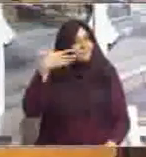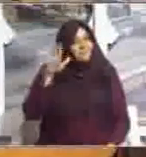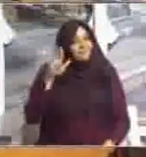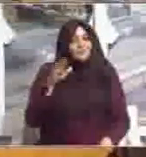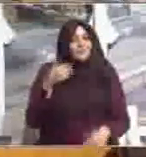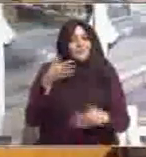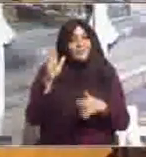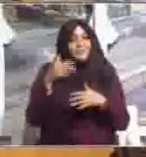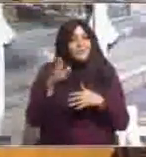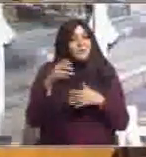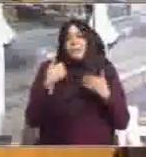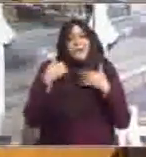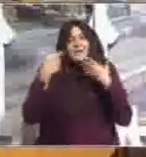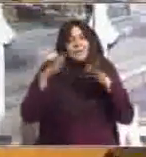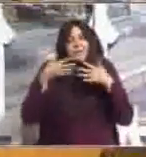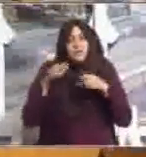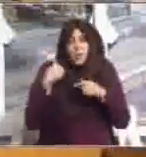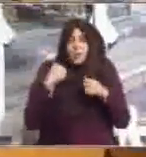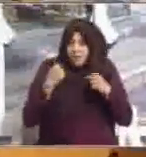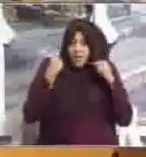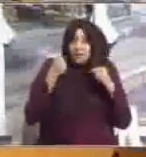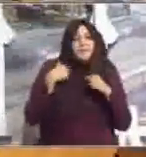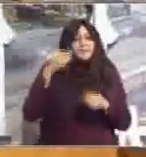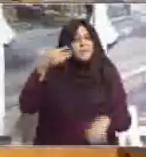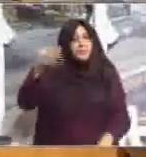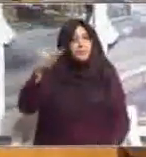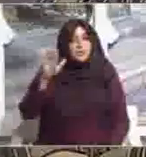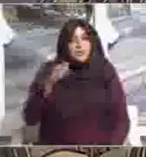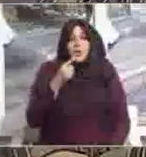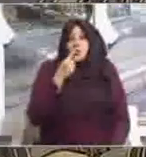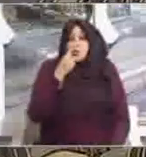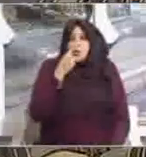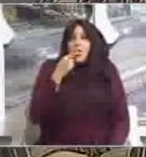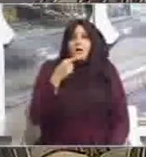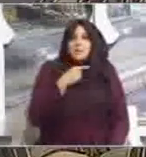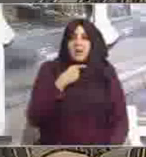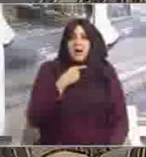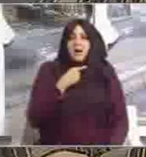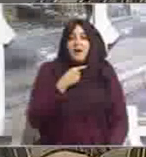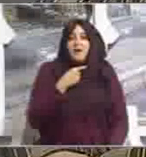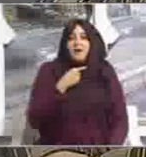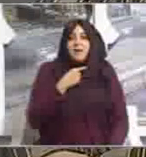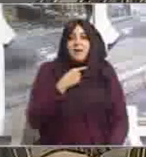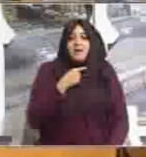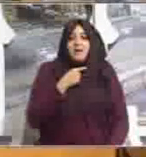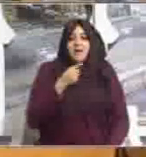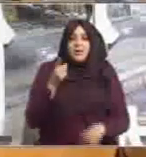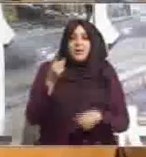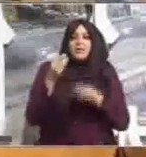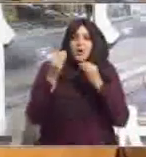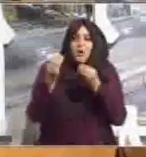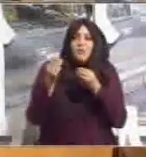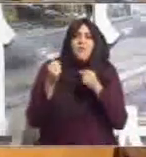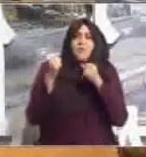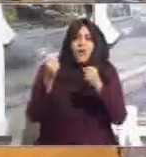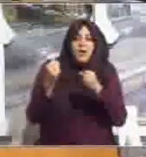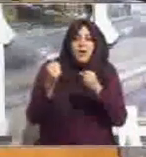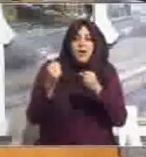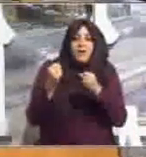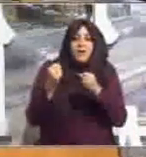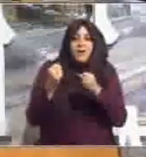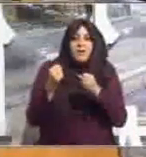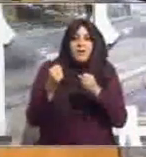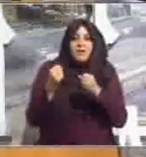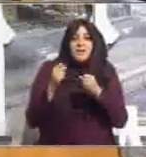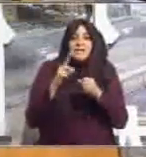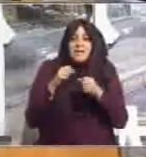راك أنت الأقوى ومنها فتشعر بأنه هذا يعطيه القوة القوة الآن عندما